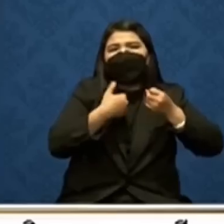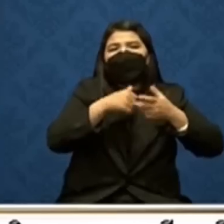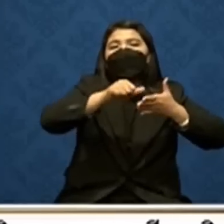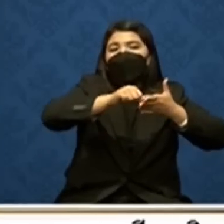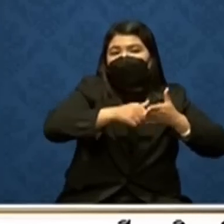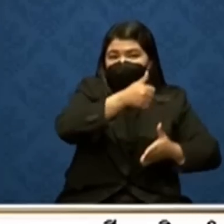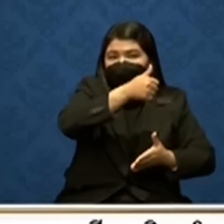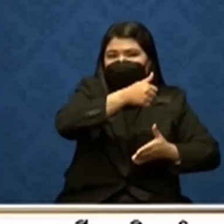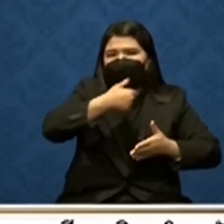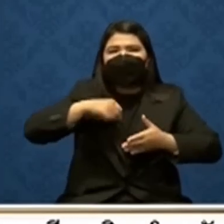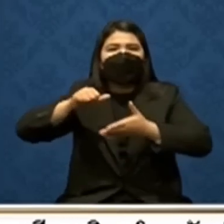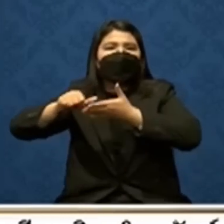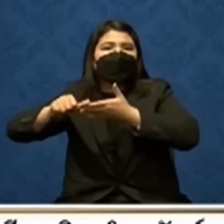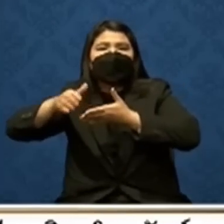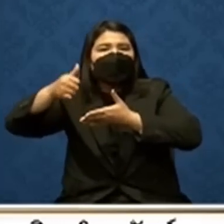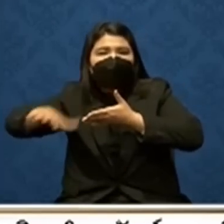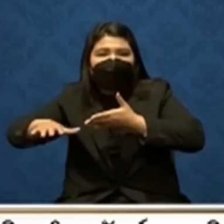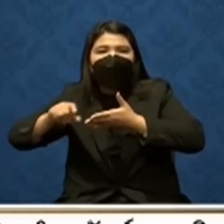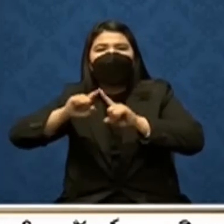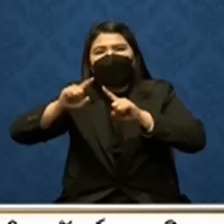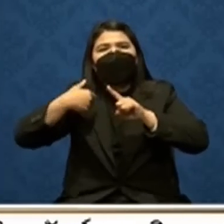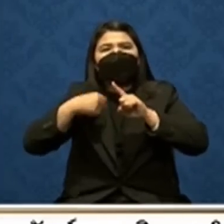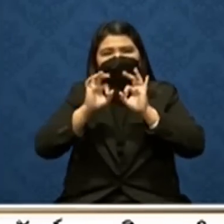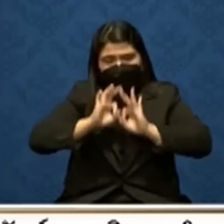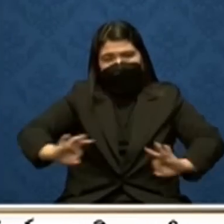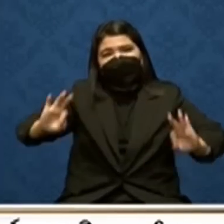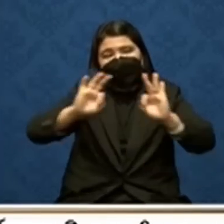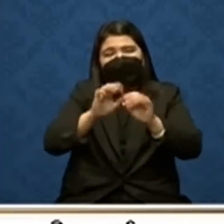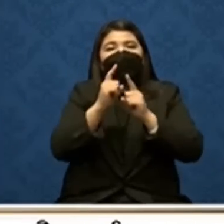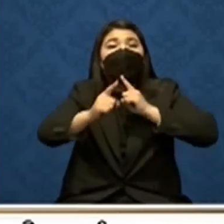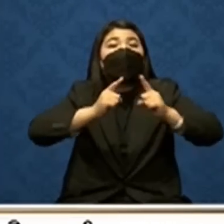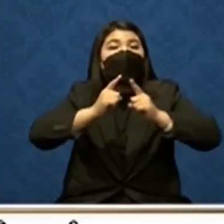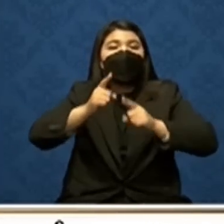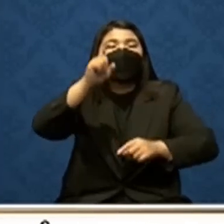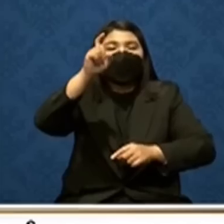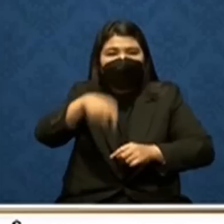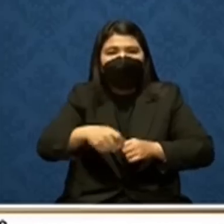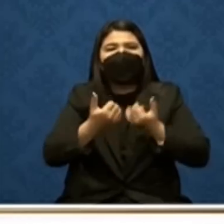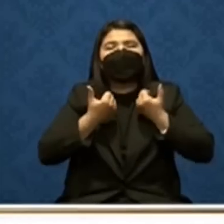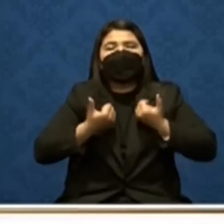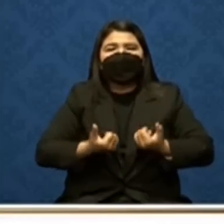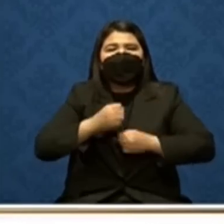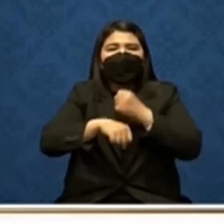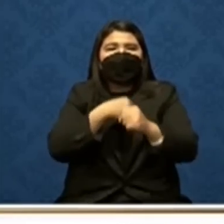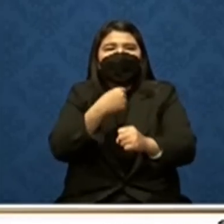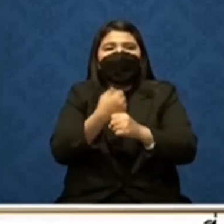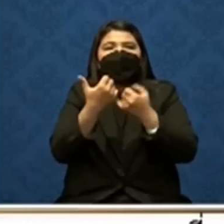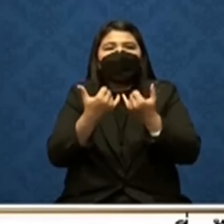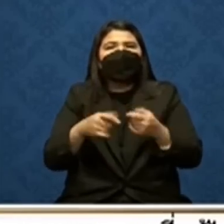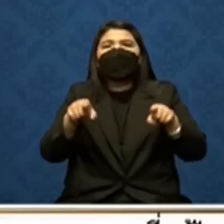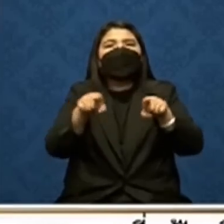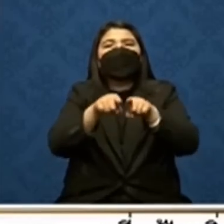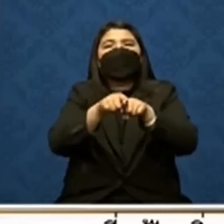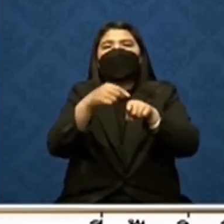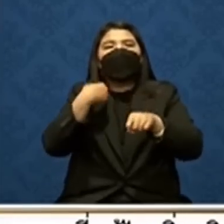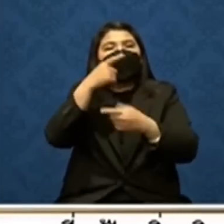บางเรื่องอาจจะแก้ไม่ได้แต่จําเปนต้องพูดกัที่ปีนี้ครัปีนี้คือหน้าแรกของแปเตอร์ให